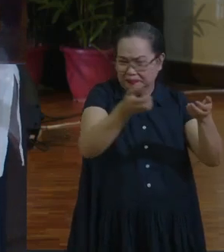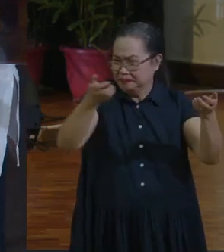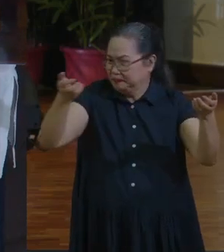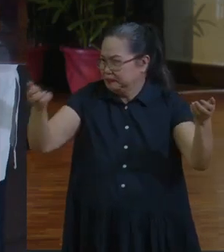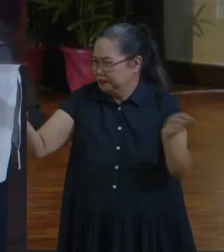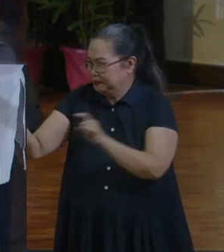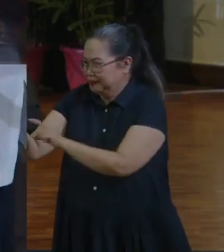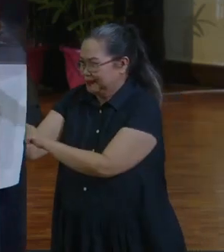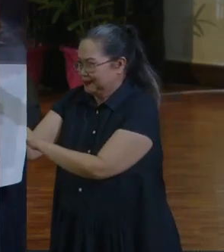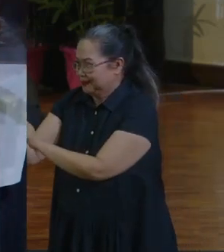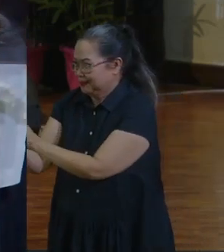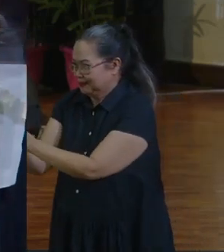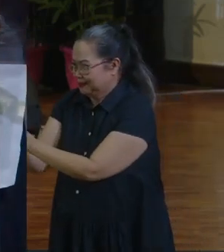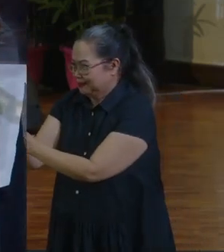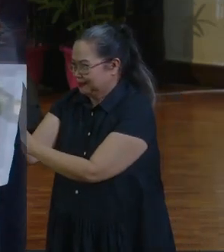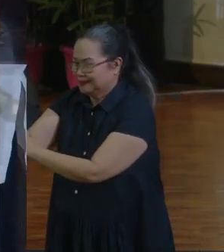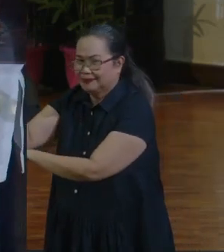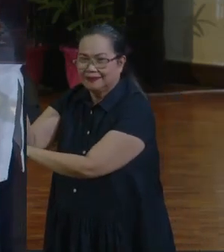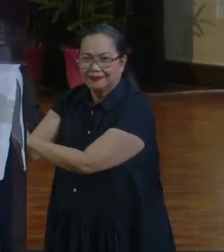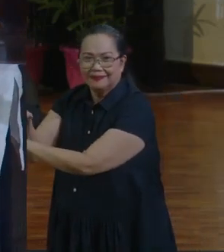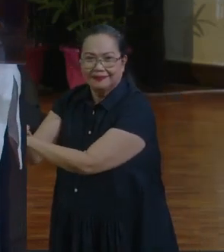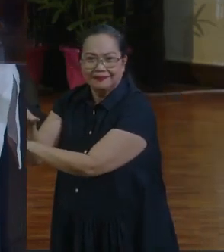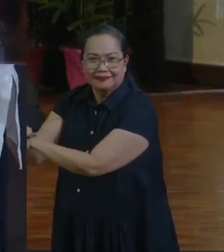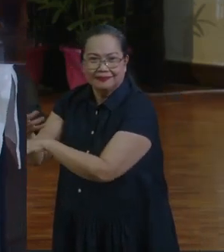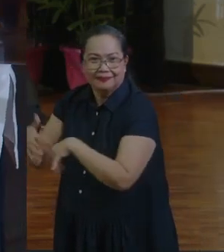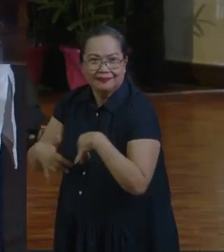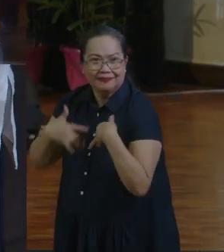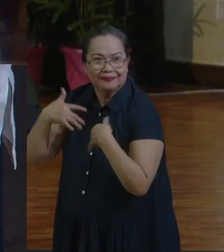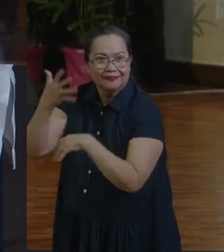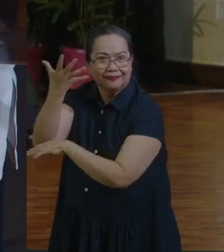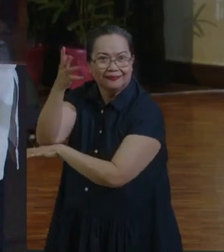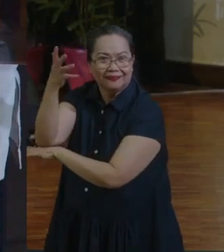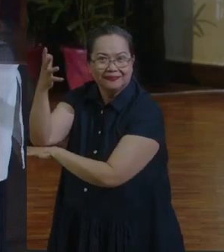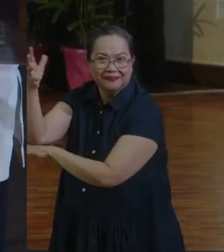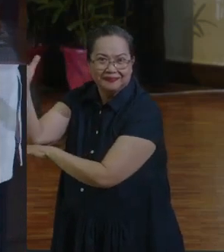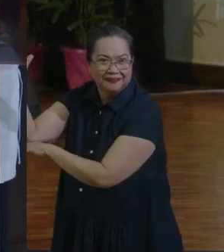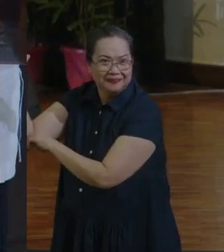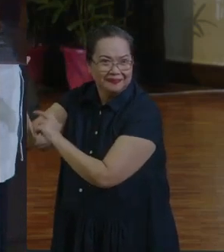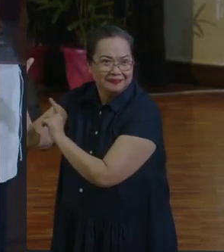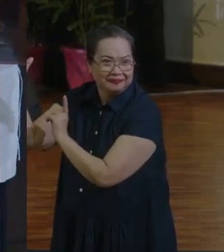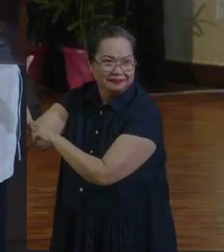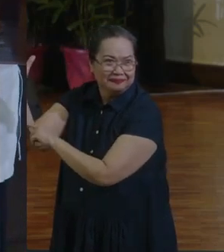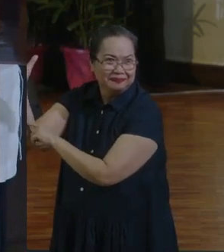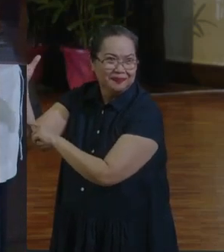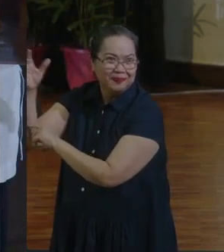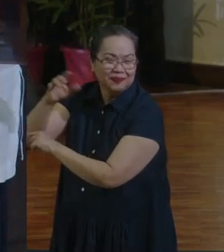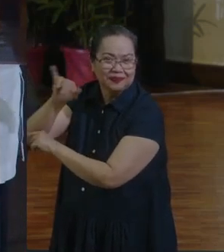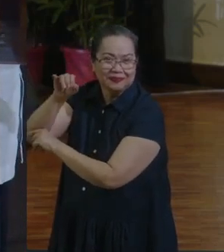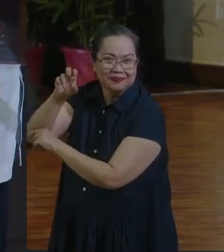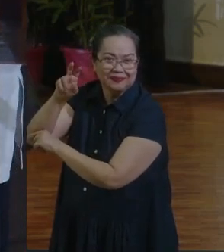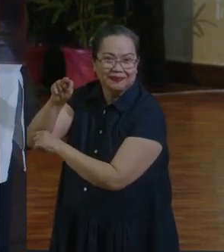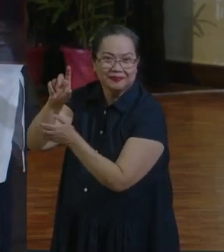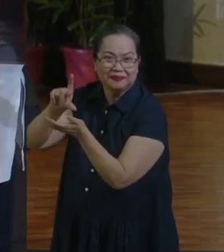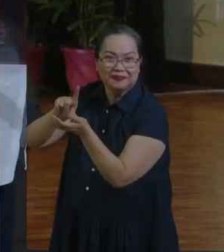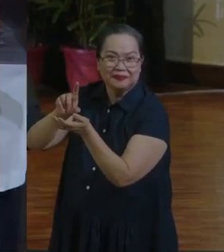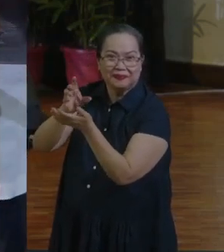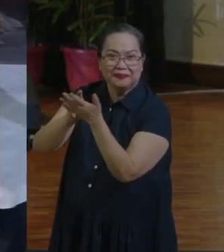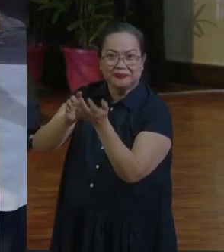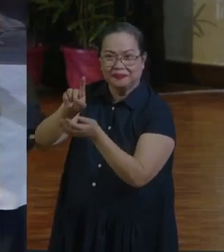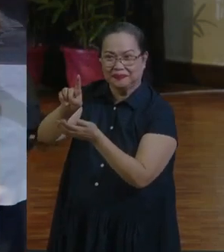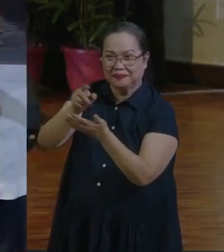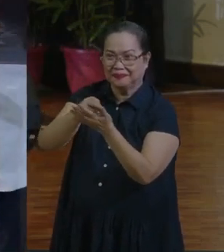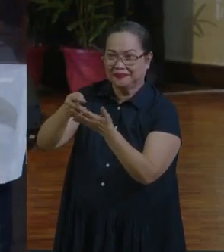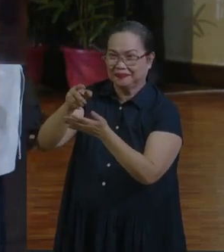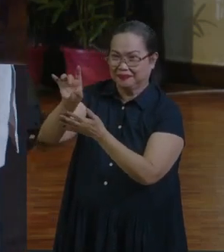sa lipunan sa isang maralitang buhay sa gitna ng ilang. Sabi sa Luke chapter 1 verses